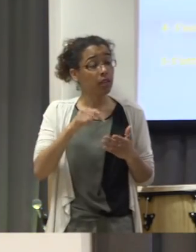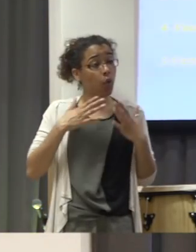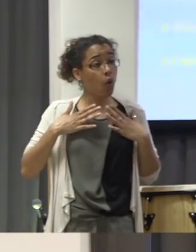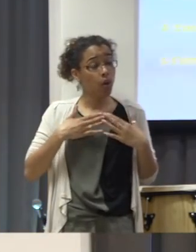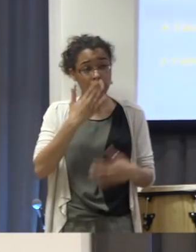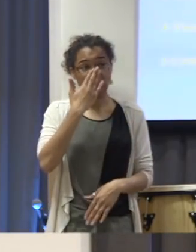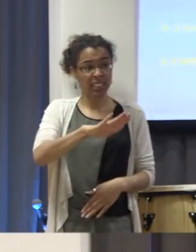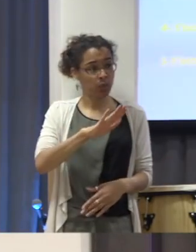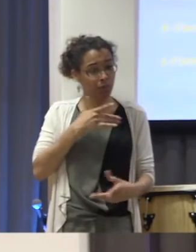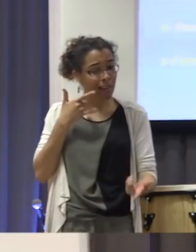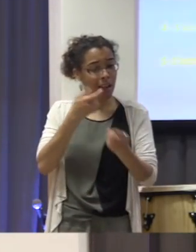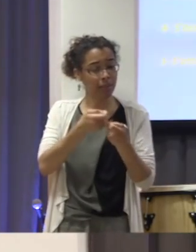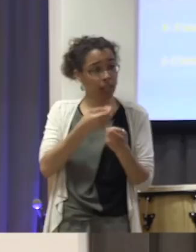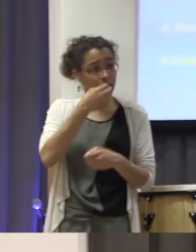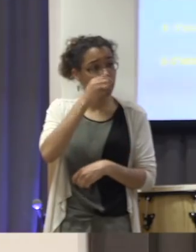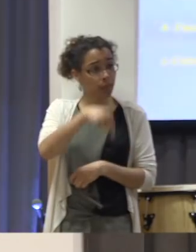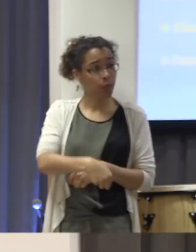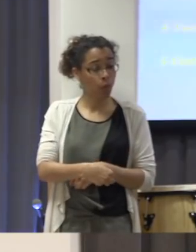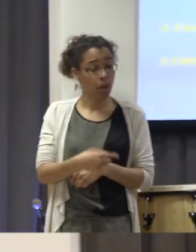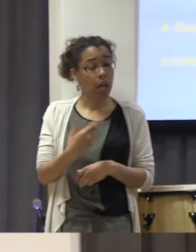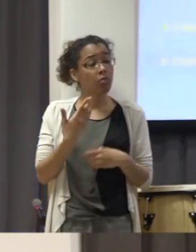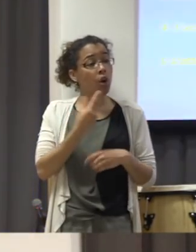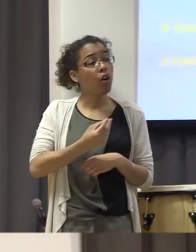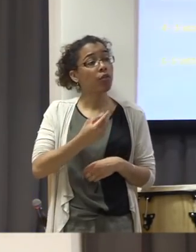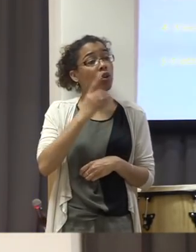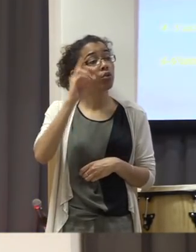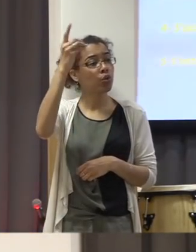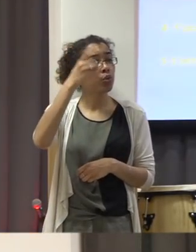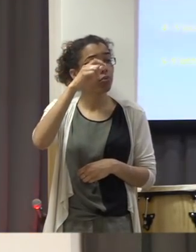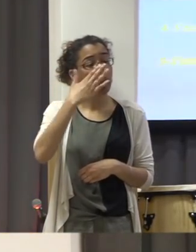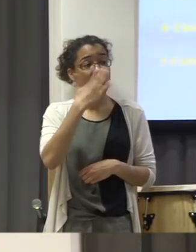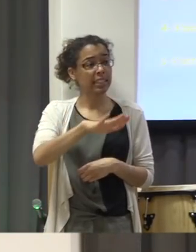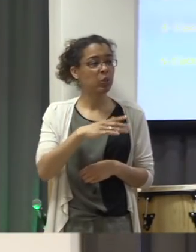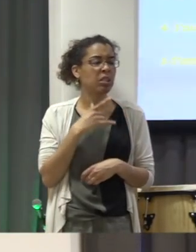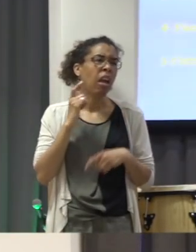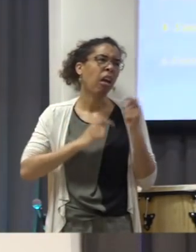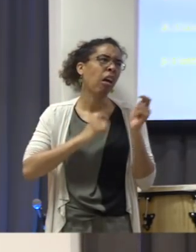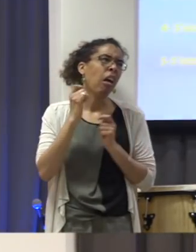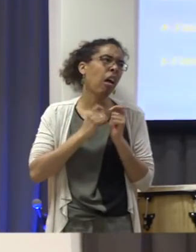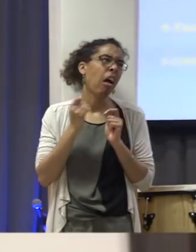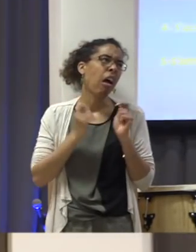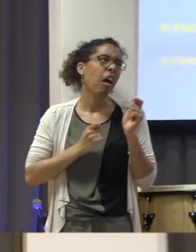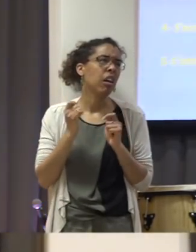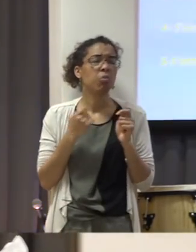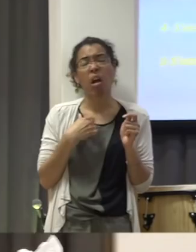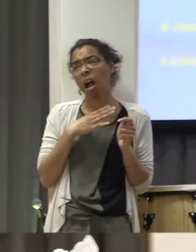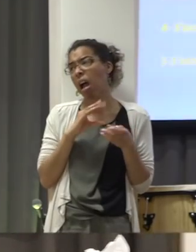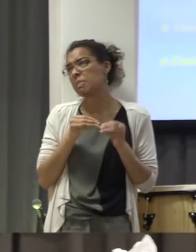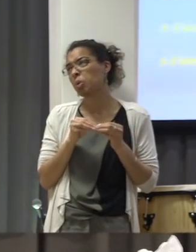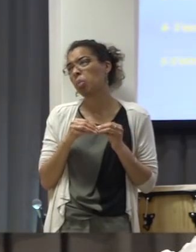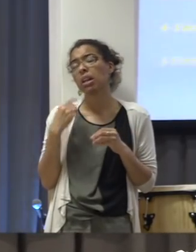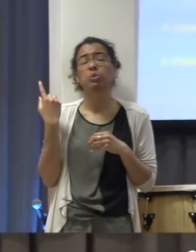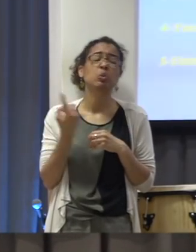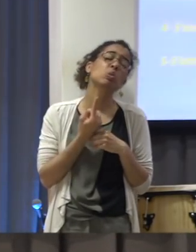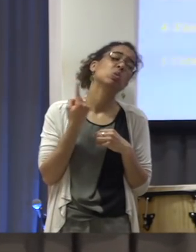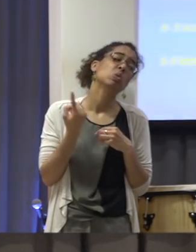attitude. L'attitude d'un enfant de Dieu, ce n'est pas quelqu'un qui se plaint. Oh oui, moi j'ai des problèmes, tout le